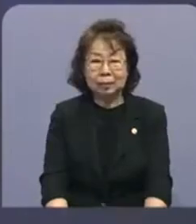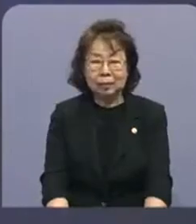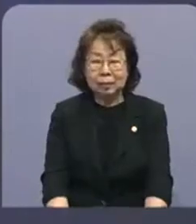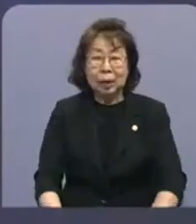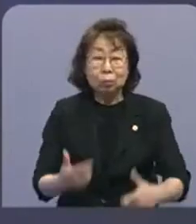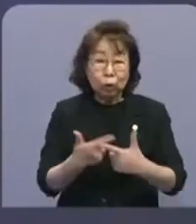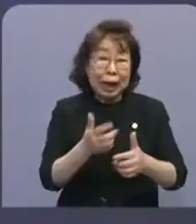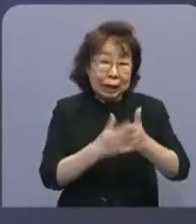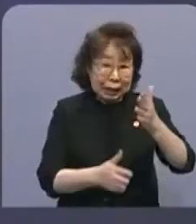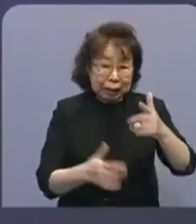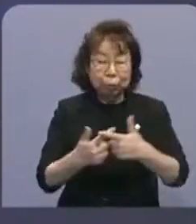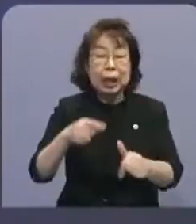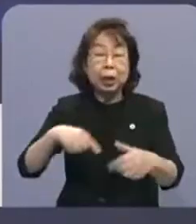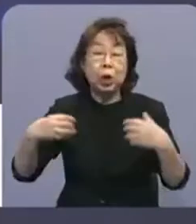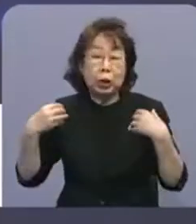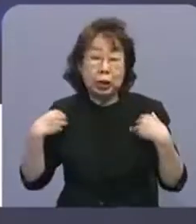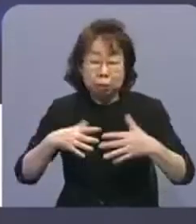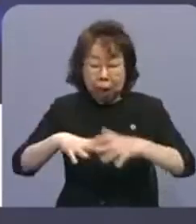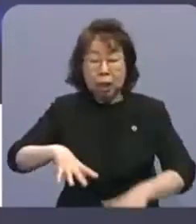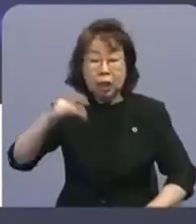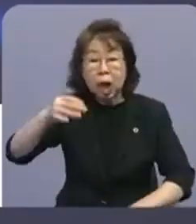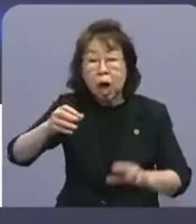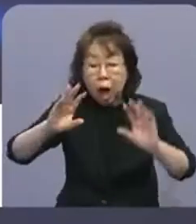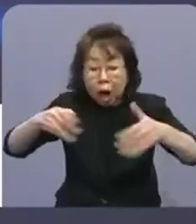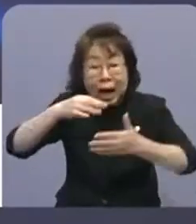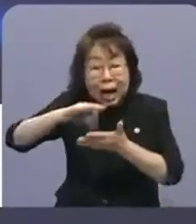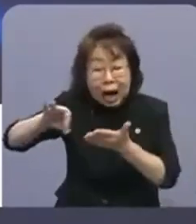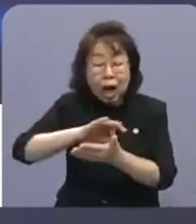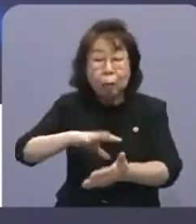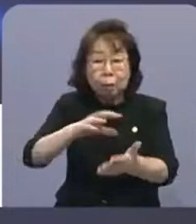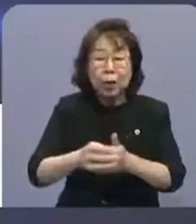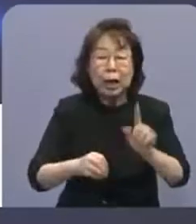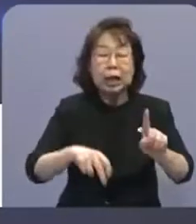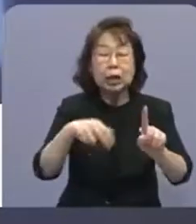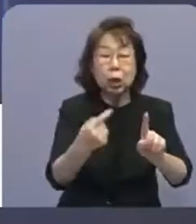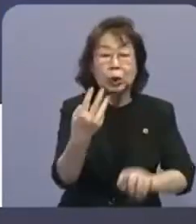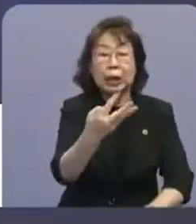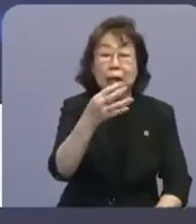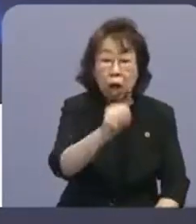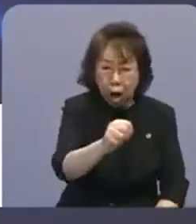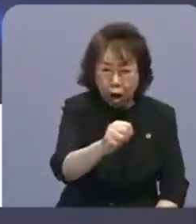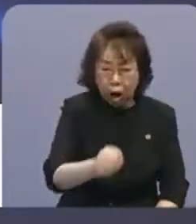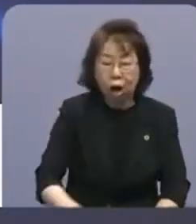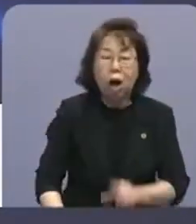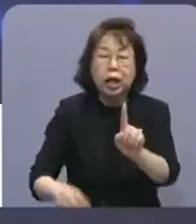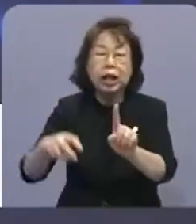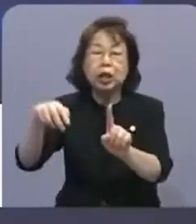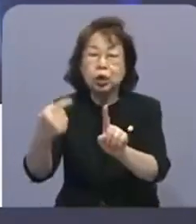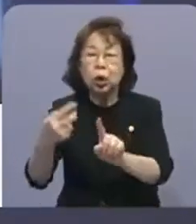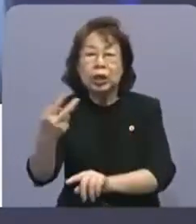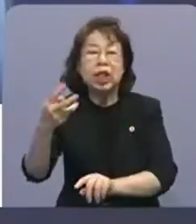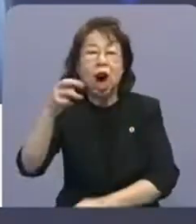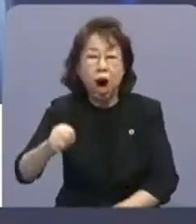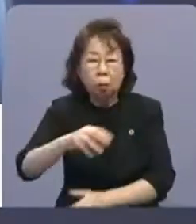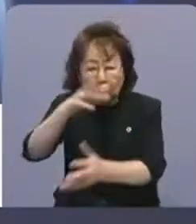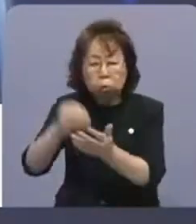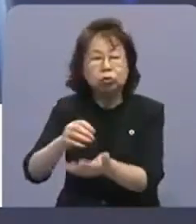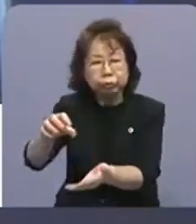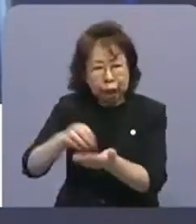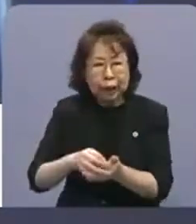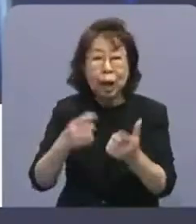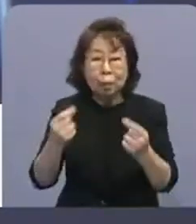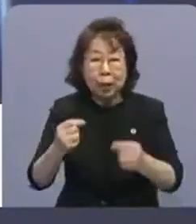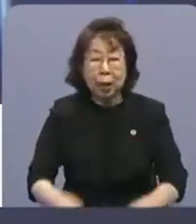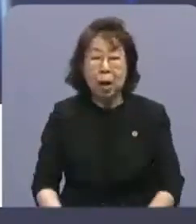네, 부산시와 부산시교육청이 올해 첫 추경 예산안으로 각각 1조 4천여억 원, 또 1조 2천여억 원을